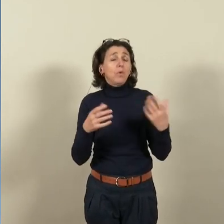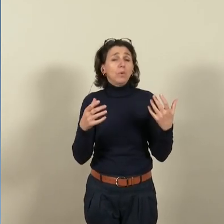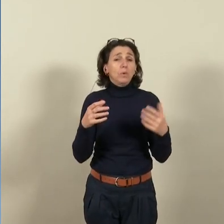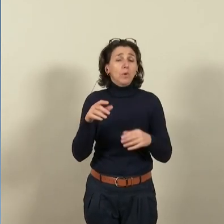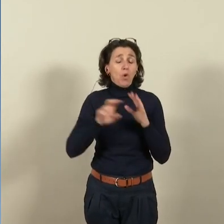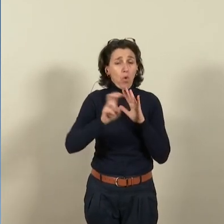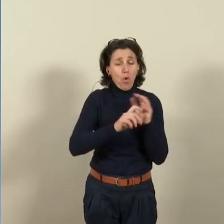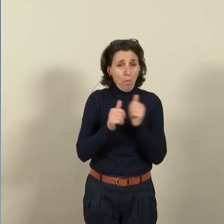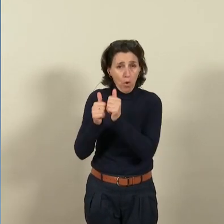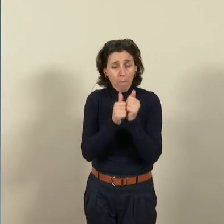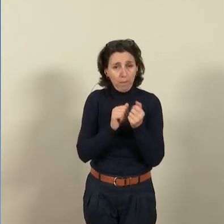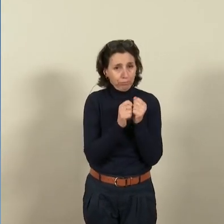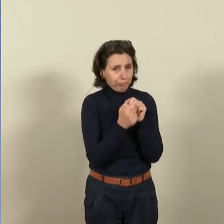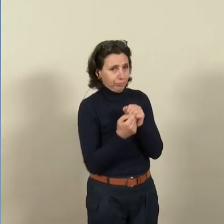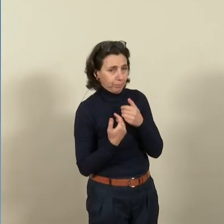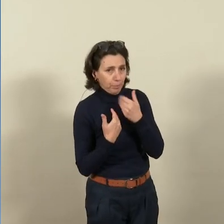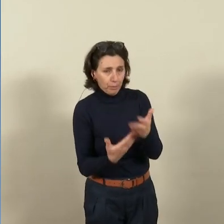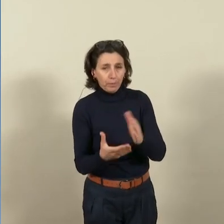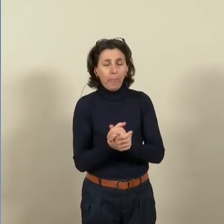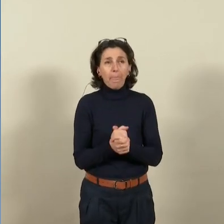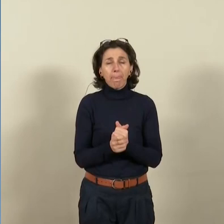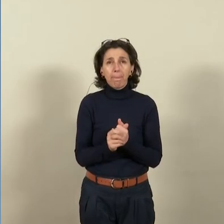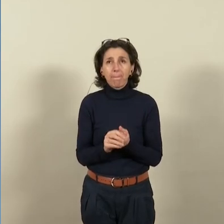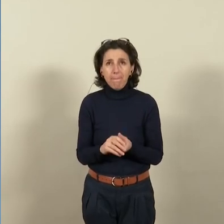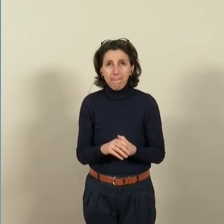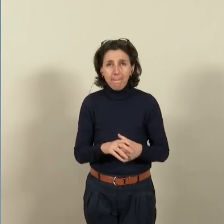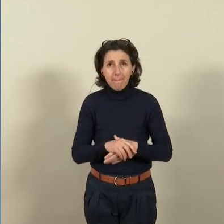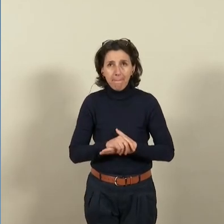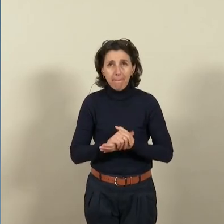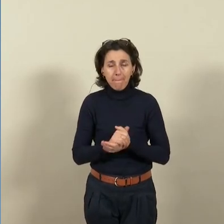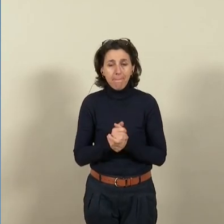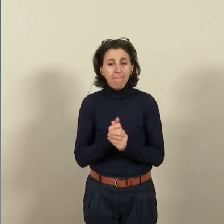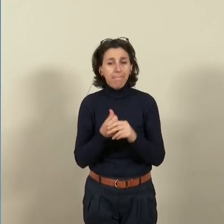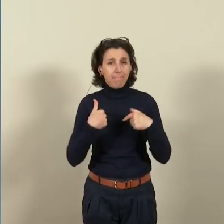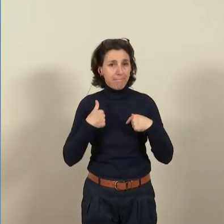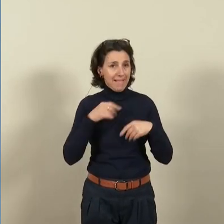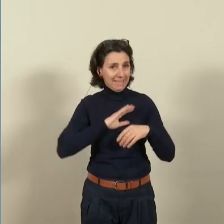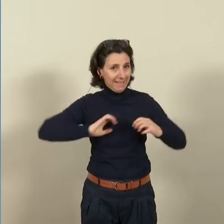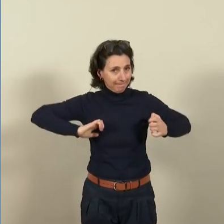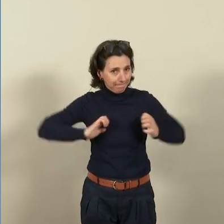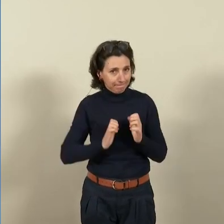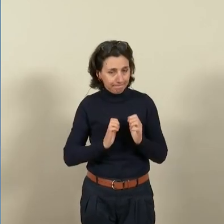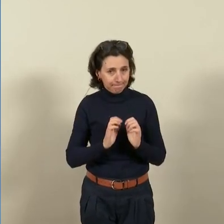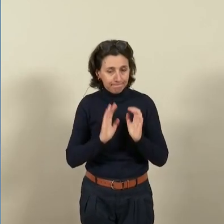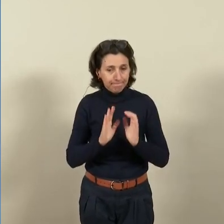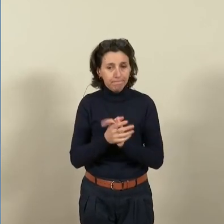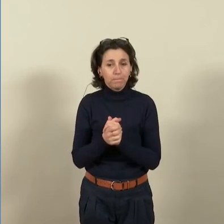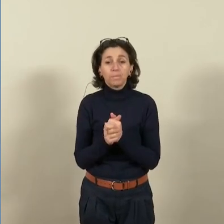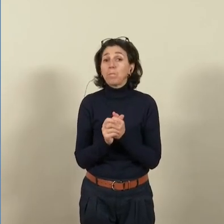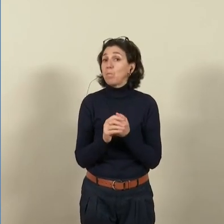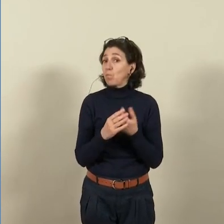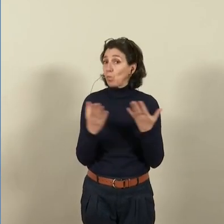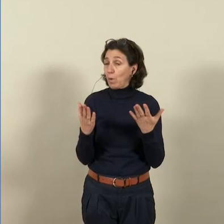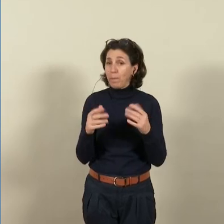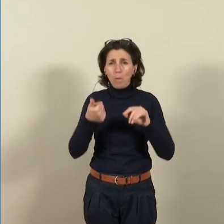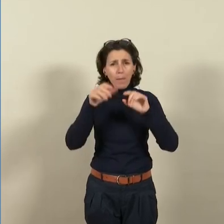proposés par le groupe gdes alors je vais essayer de faire cours alors en gros il s'agit de remplacer le